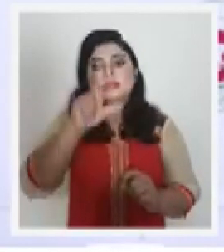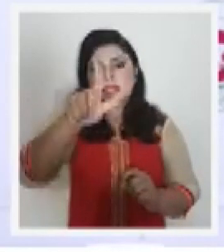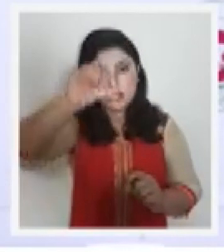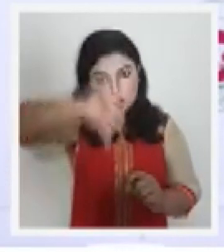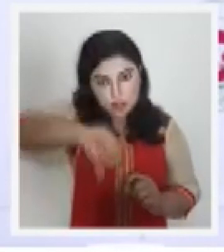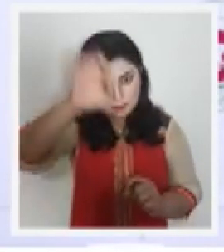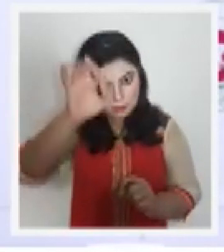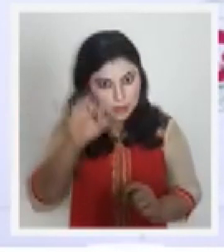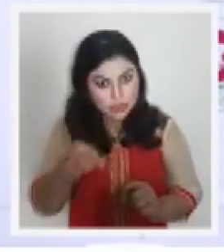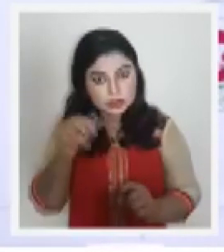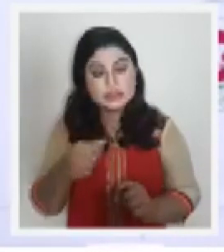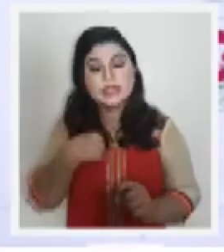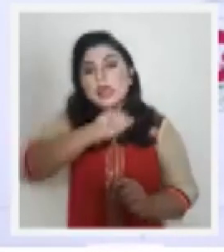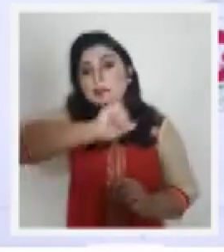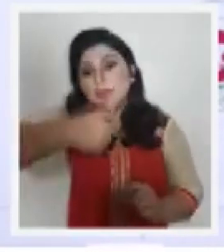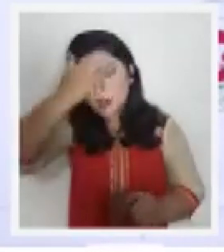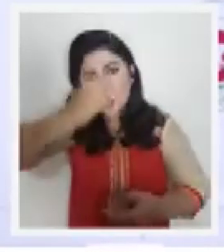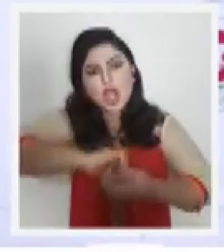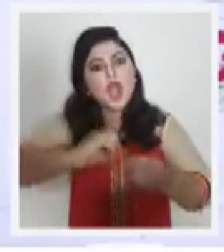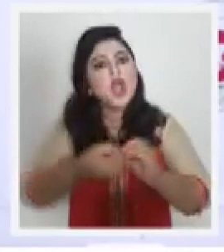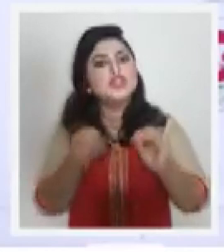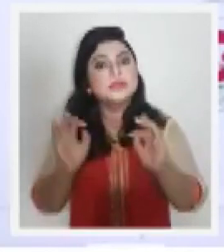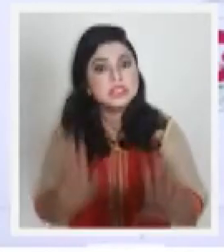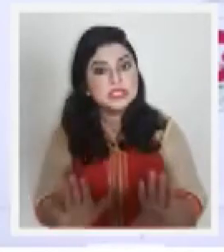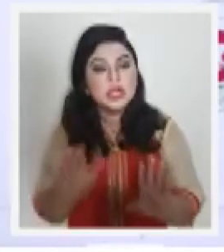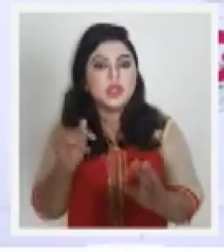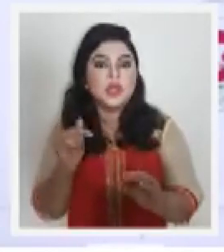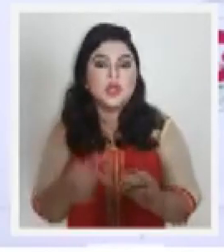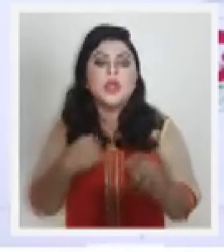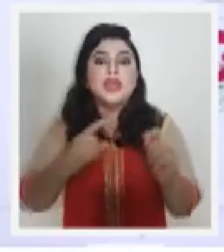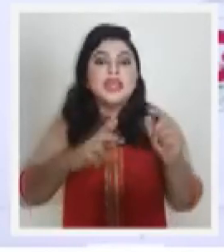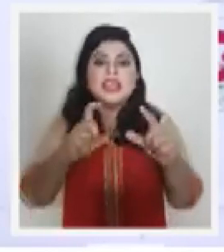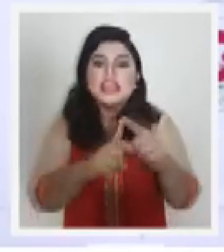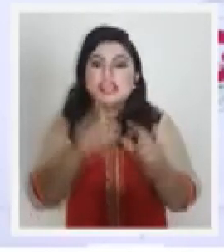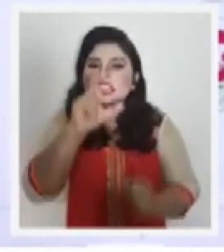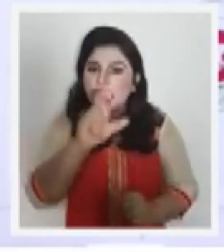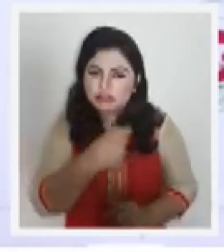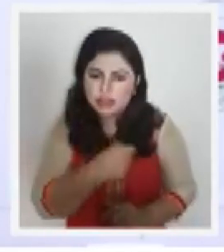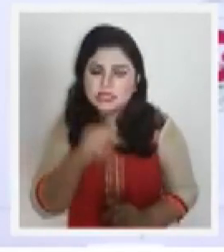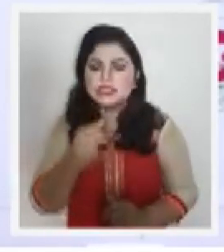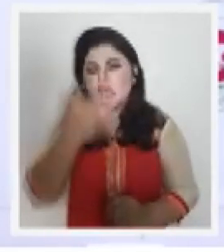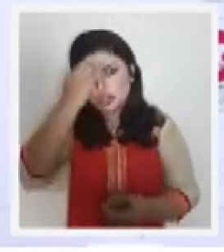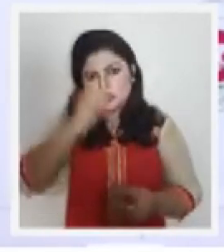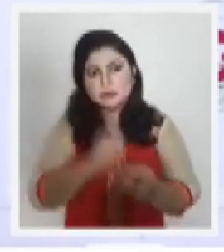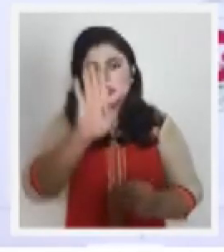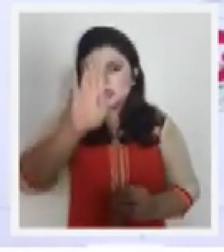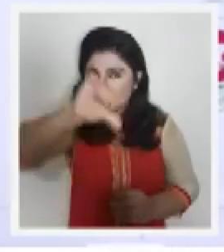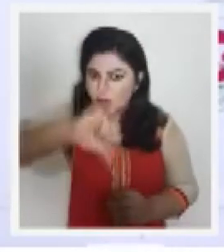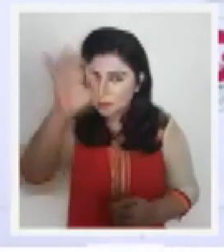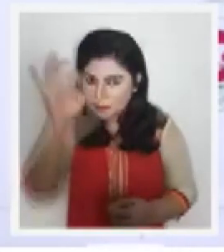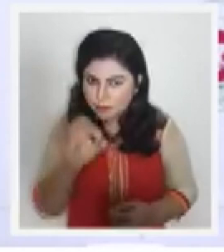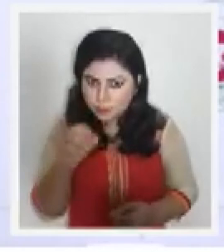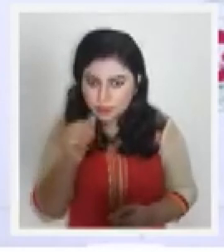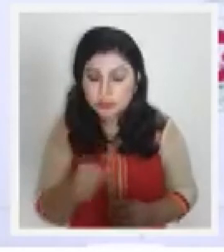20.32%, শুধুমাত্র করোনা আক্রান্ত এমন রোগী ছিলেন 79.68%, এবং যারা বিভিন্ন শারীরিক জটিলতা